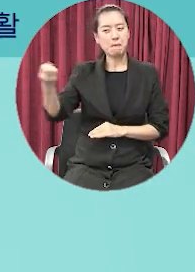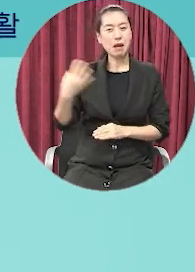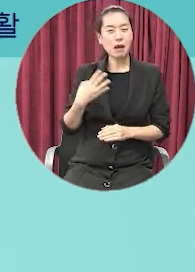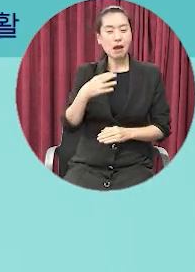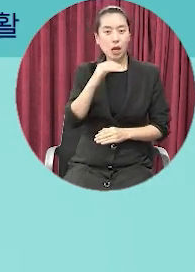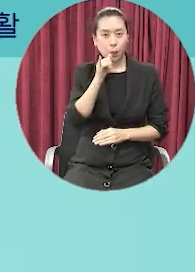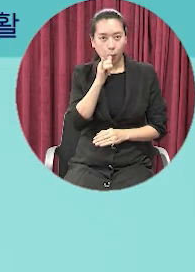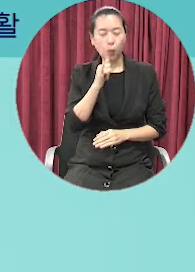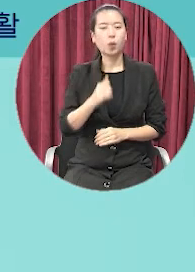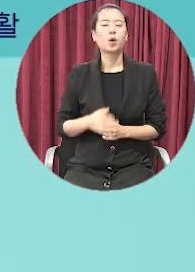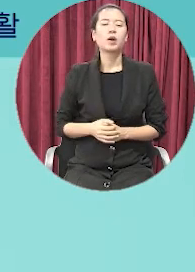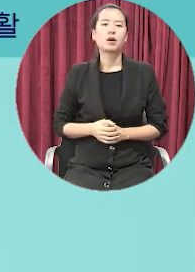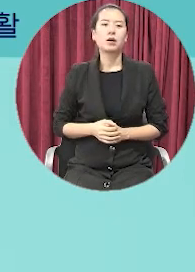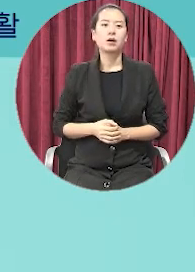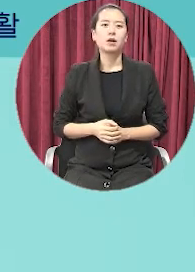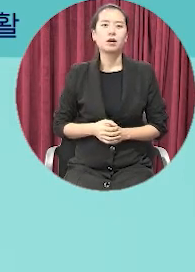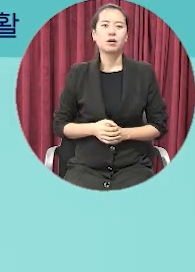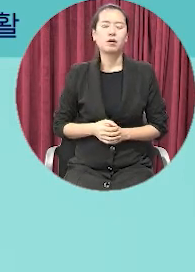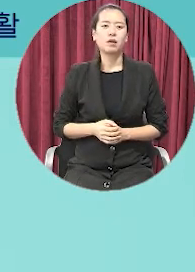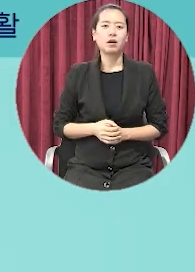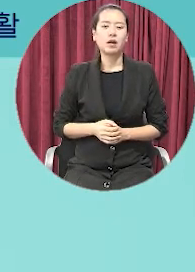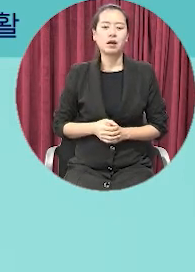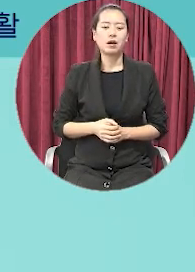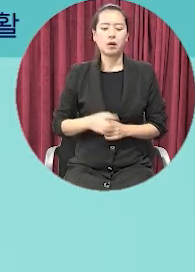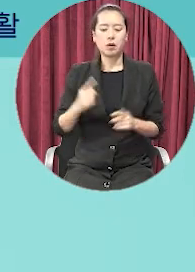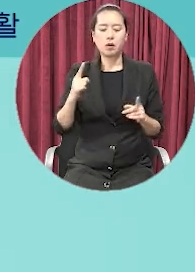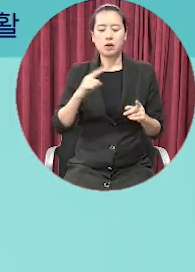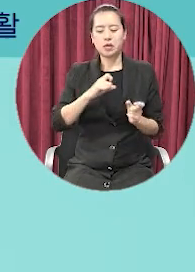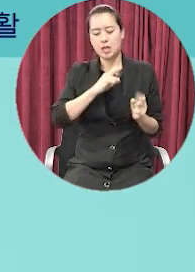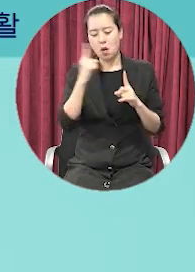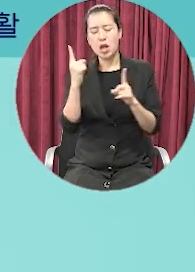이제 케어기버를 처음에 재활치료 시기부터 잘